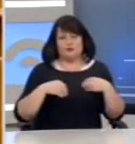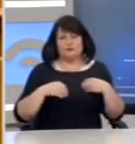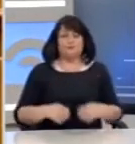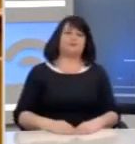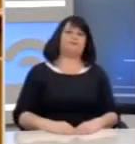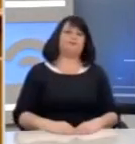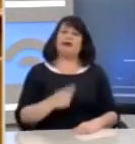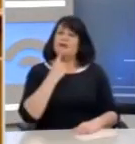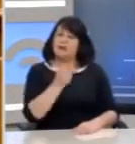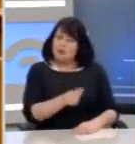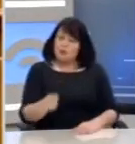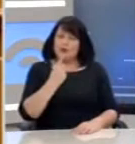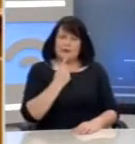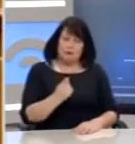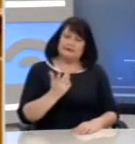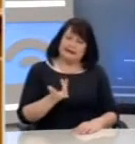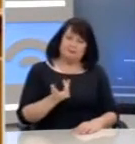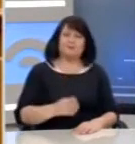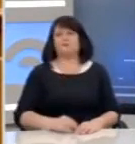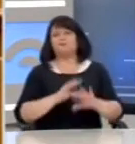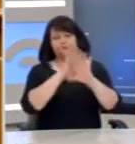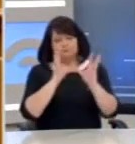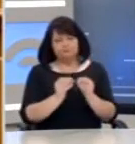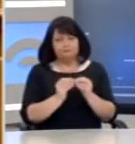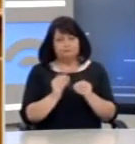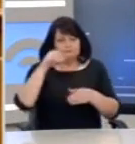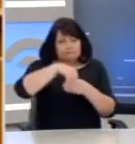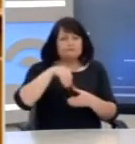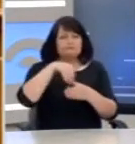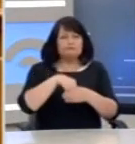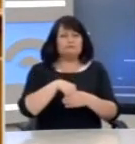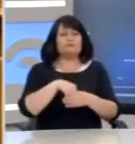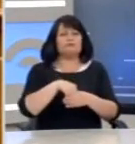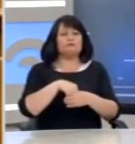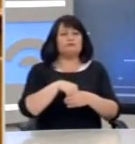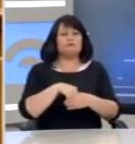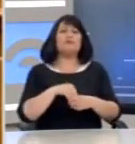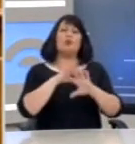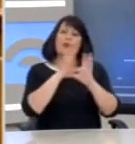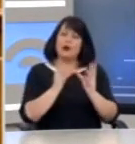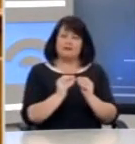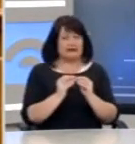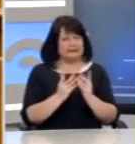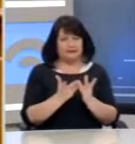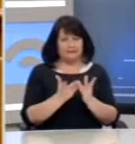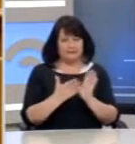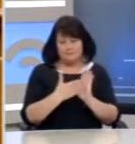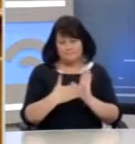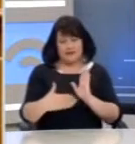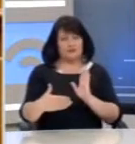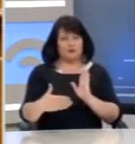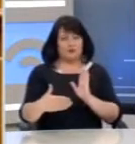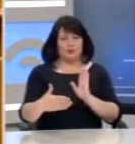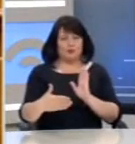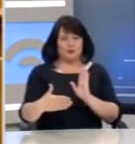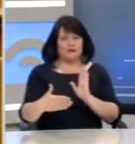βήμα παραπάνω. Το σύνολο των παρεμβάσεων που συναποτελούν το μεσοπρόθεσμο πλαίσιο